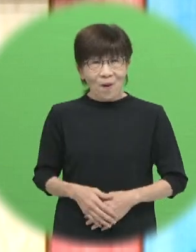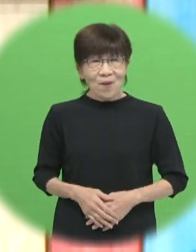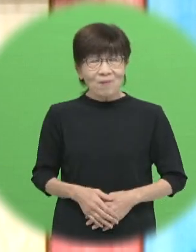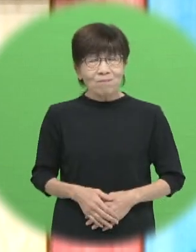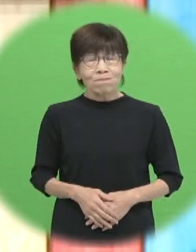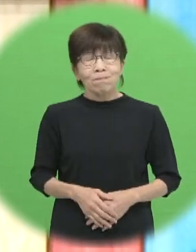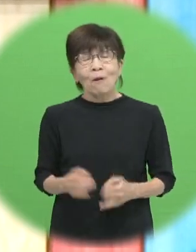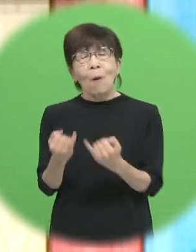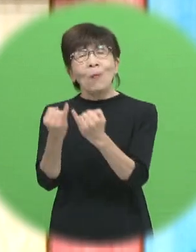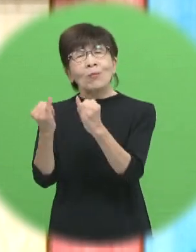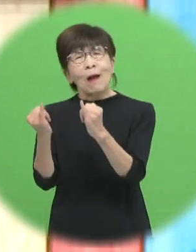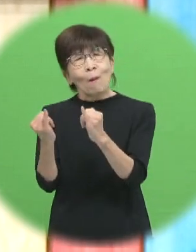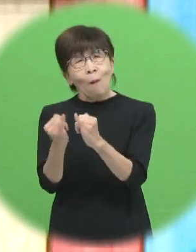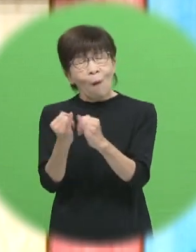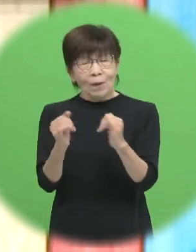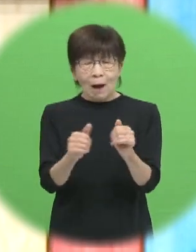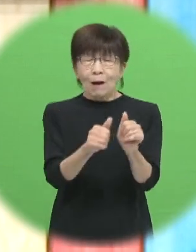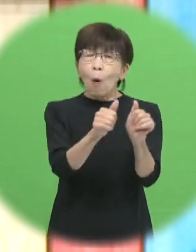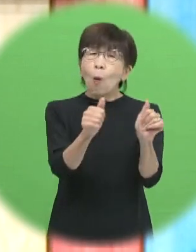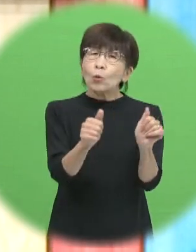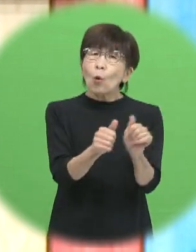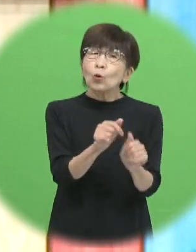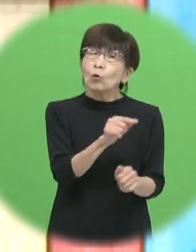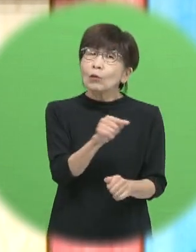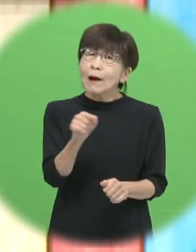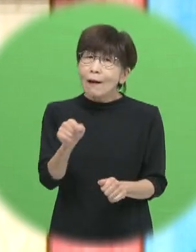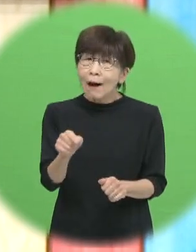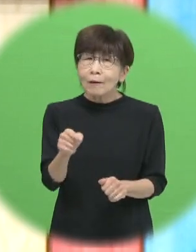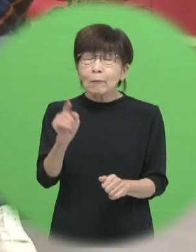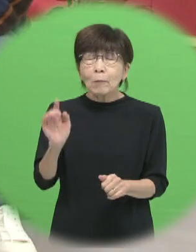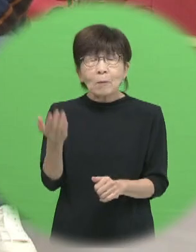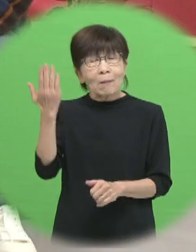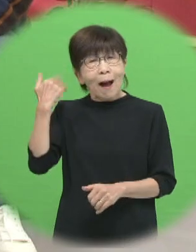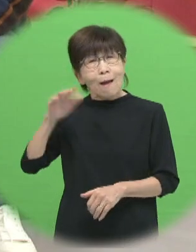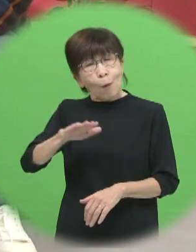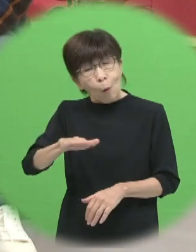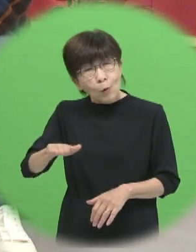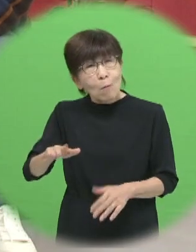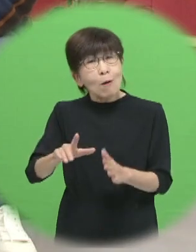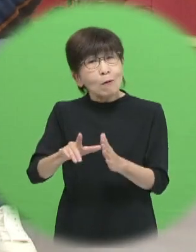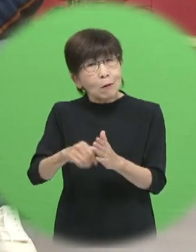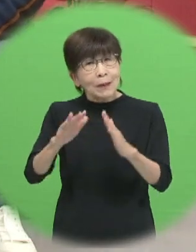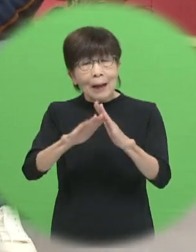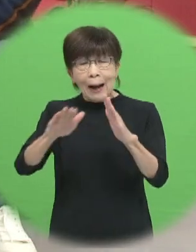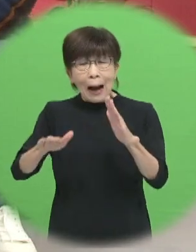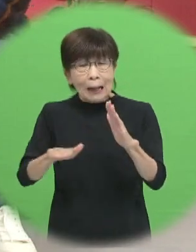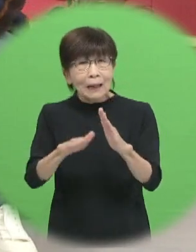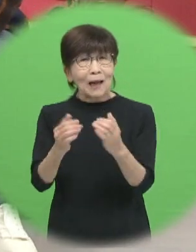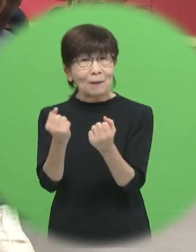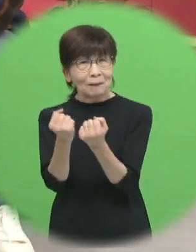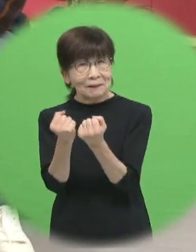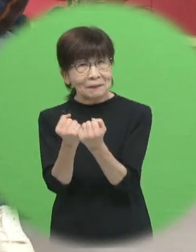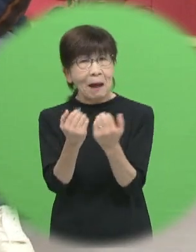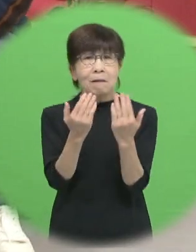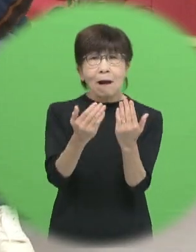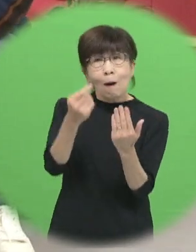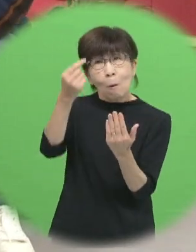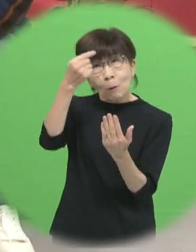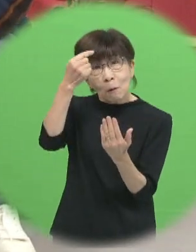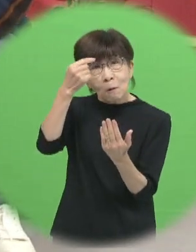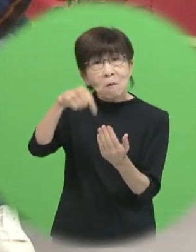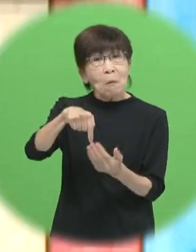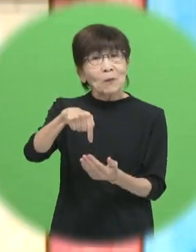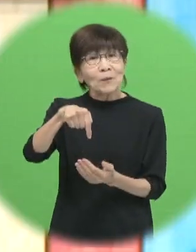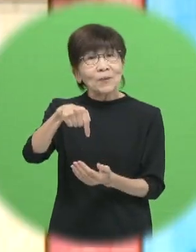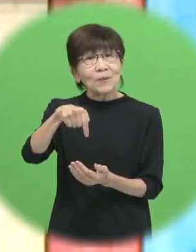男の子はっていう情報がもう本当に小さい頃から、あの家庭のしつけとか学校での教育とか、